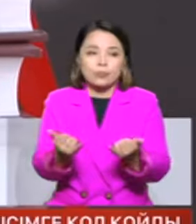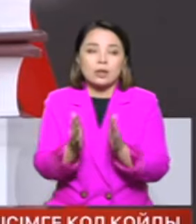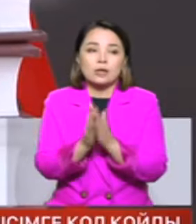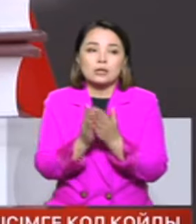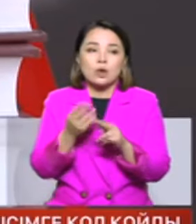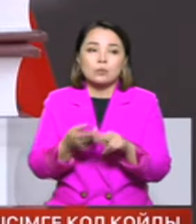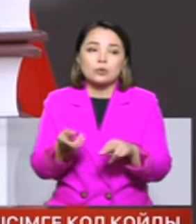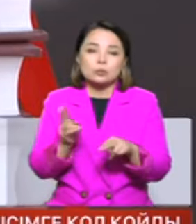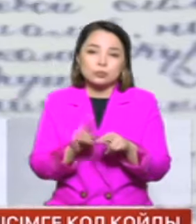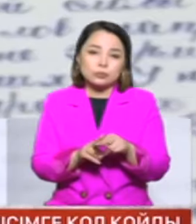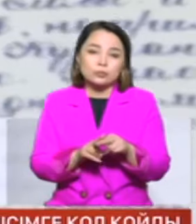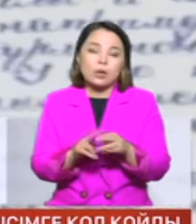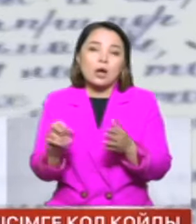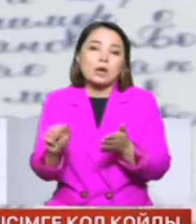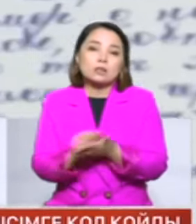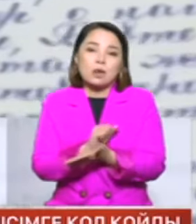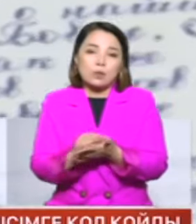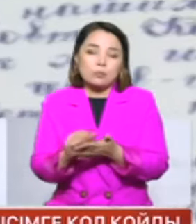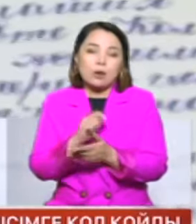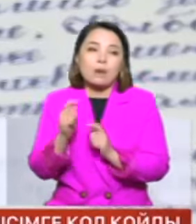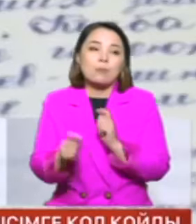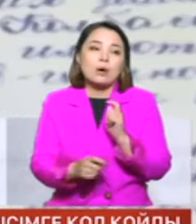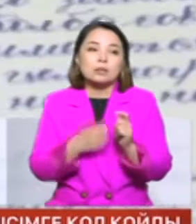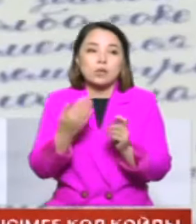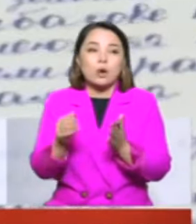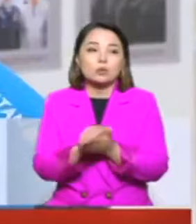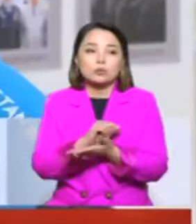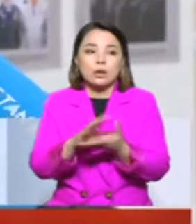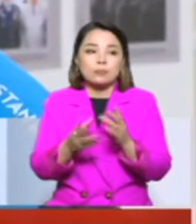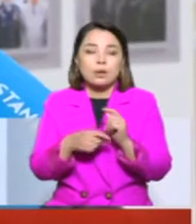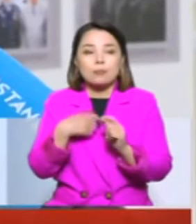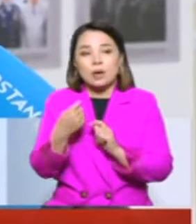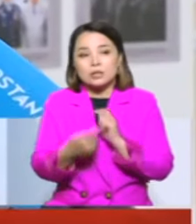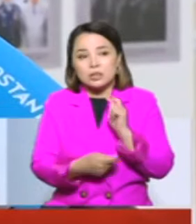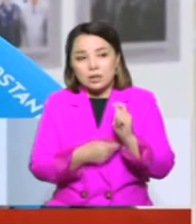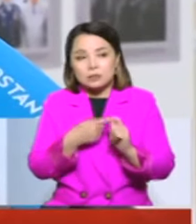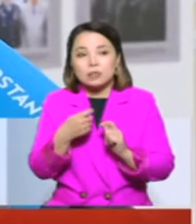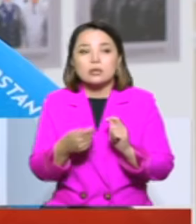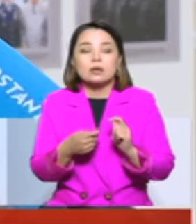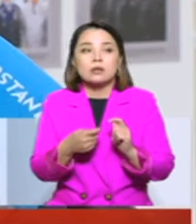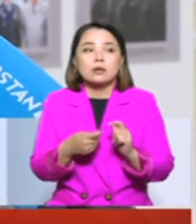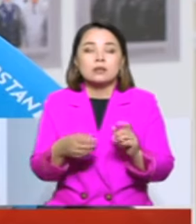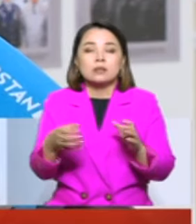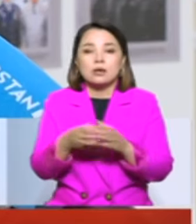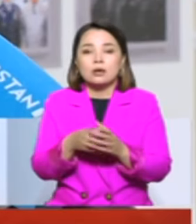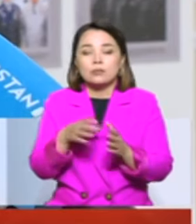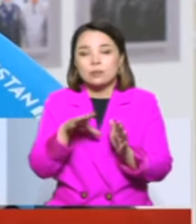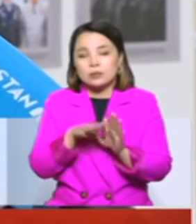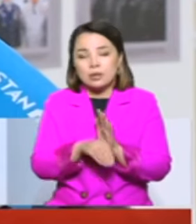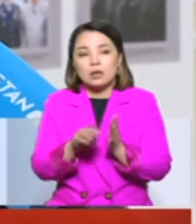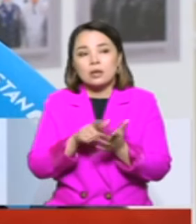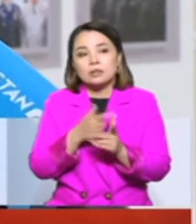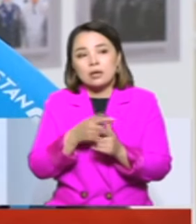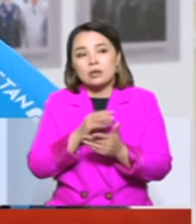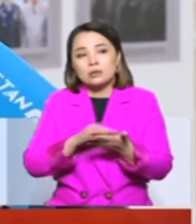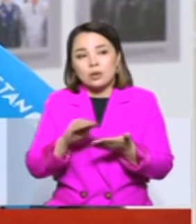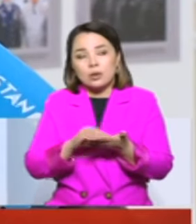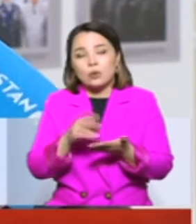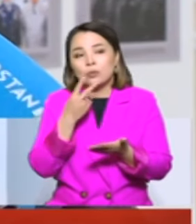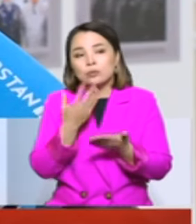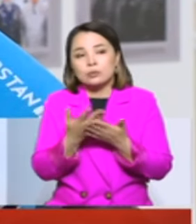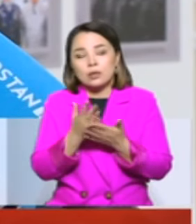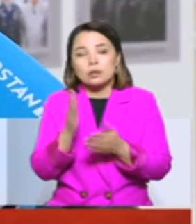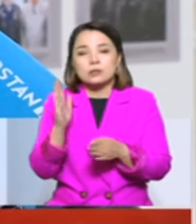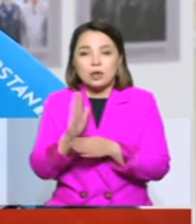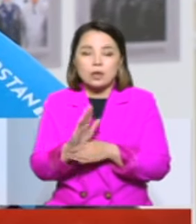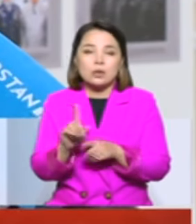Кітап ол документтер мен материалдар, құжаттар мен материалдар Сағадат Қожахметовтің есімі бар жерде, указдар